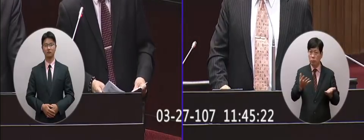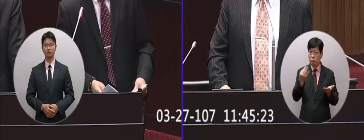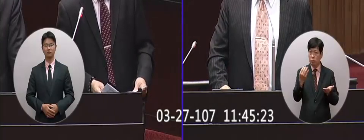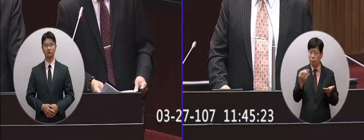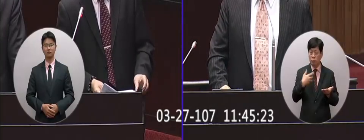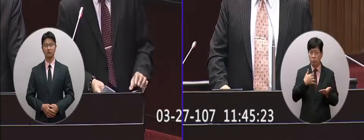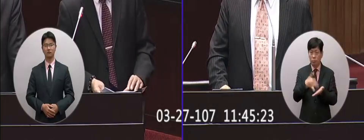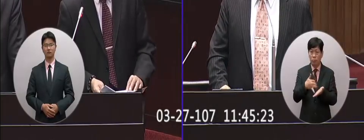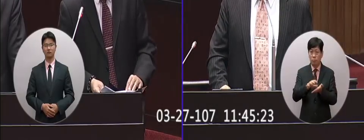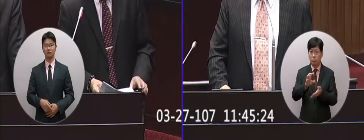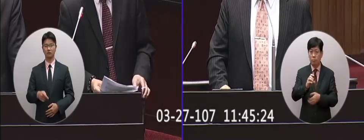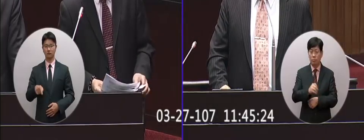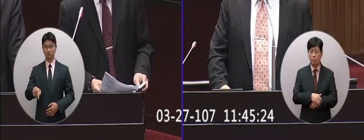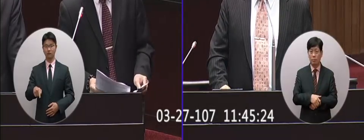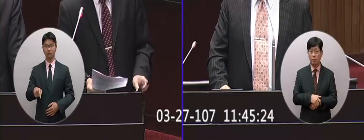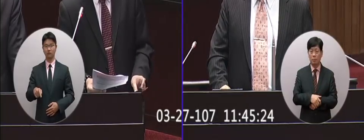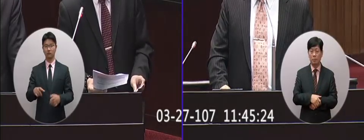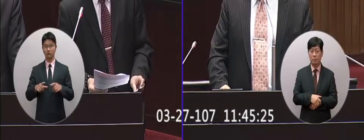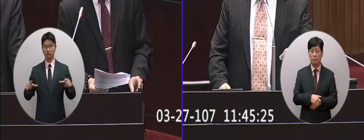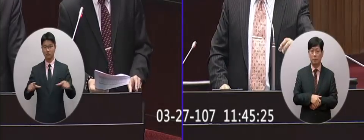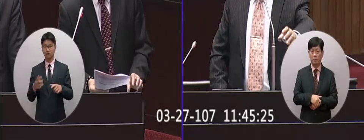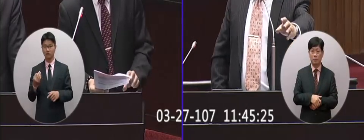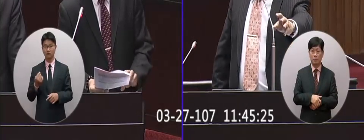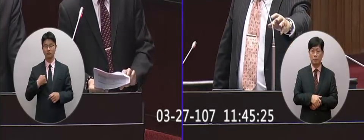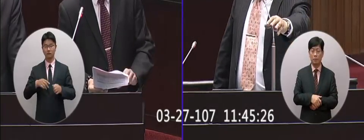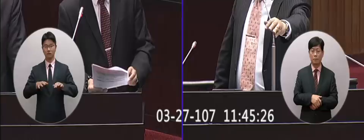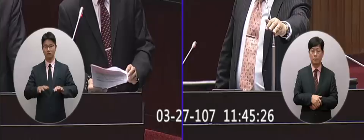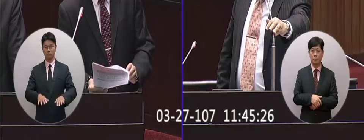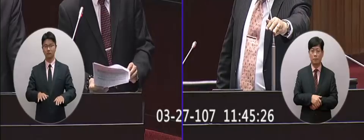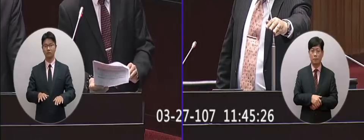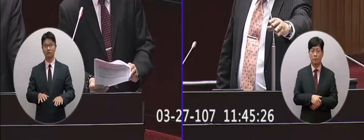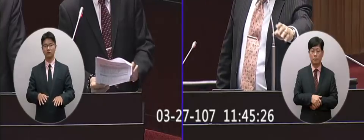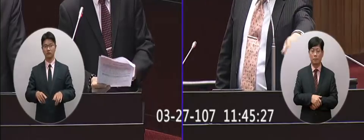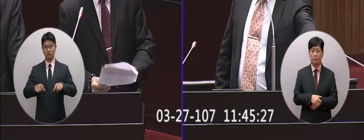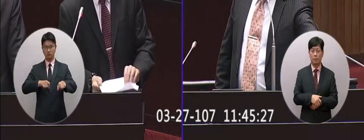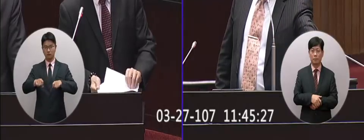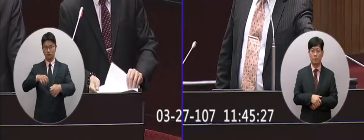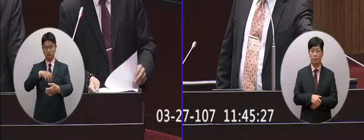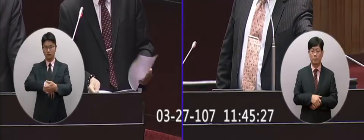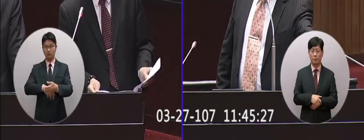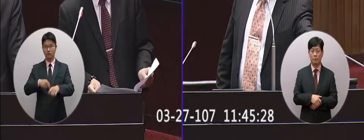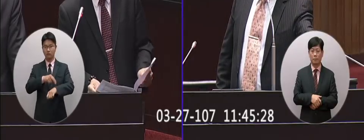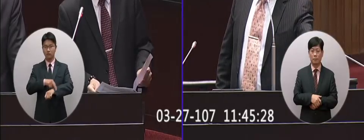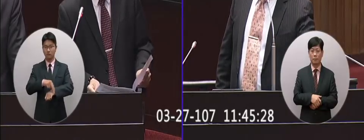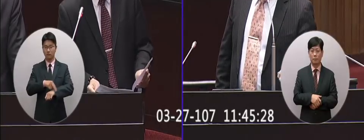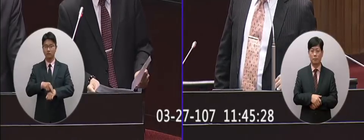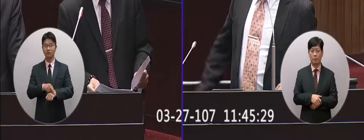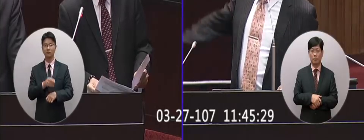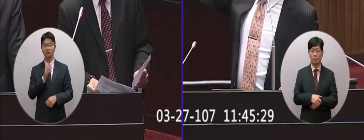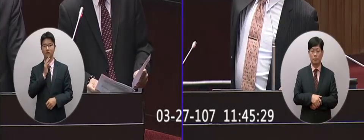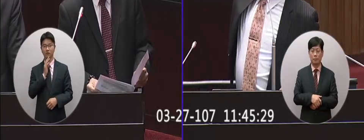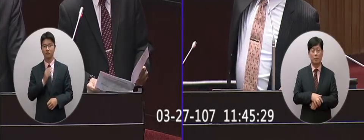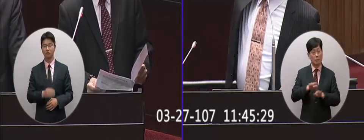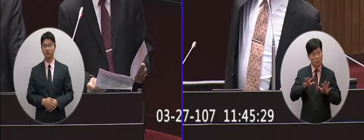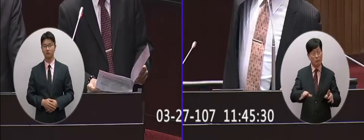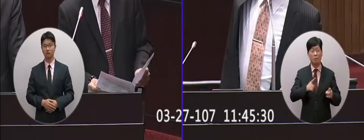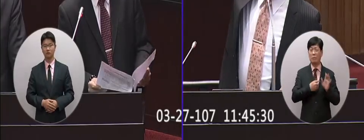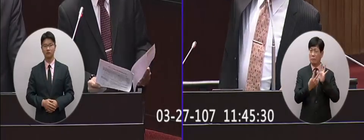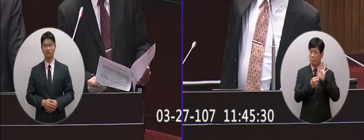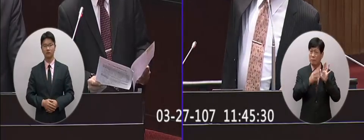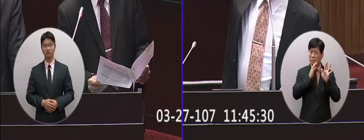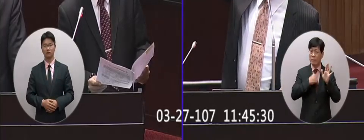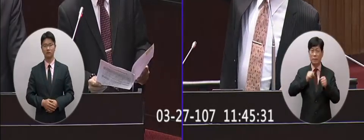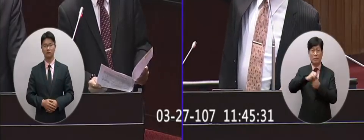有统计？ 这个部分来说的话呢，我们现在透过这个计划来说的话，应该在 你们现在讲